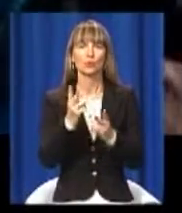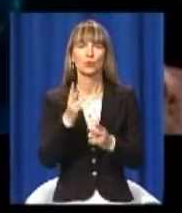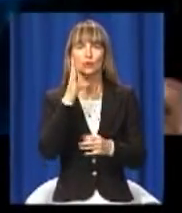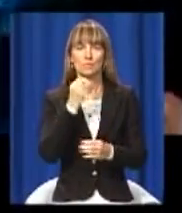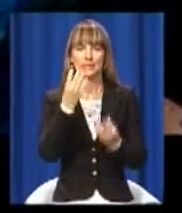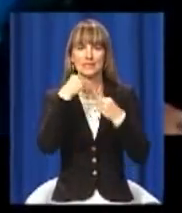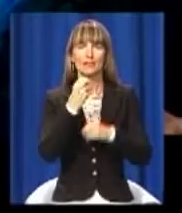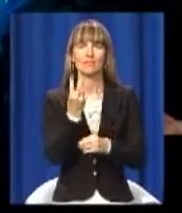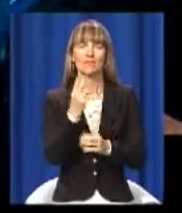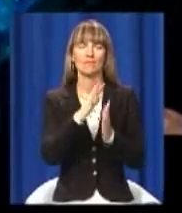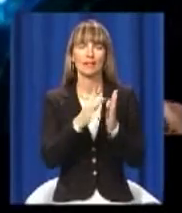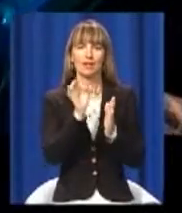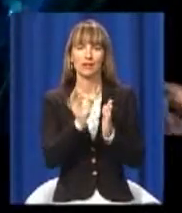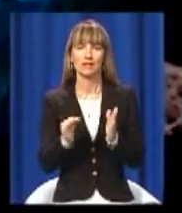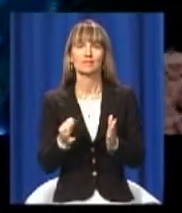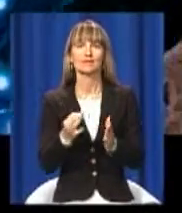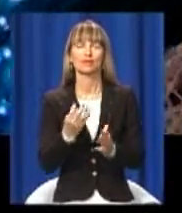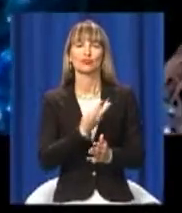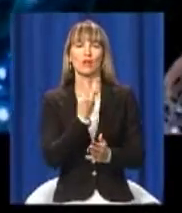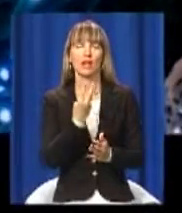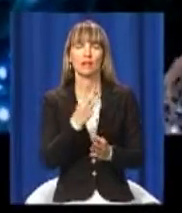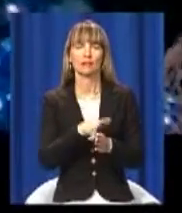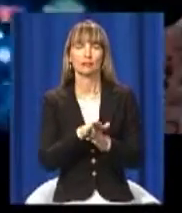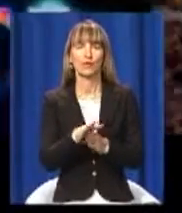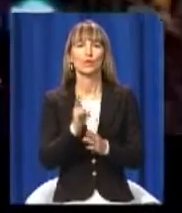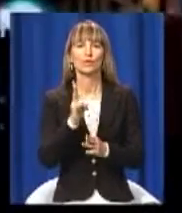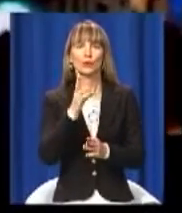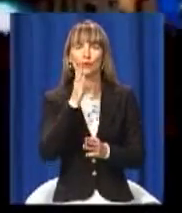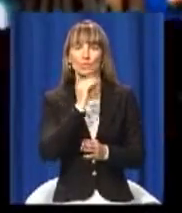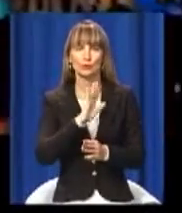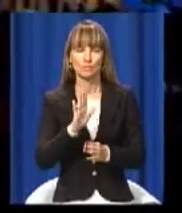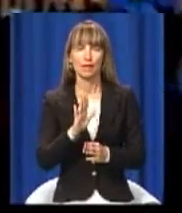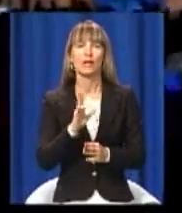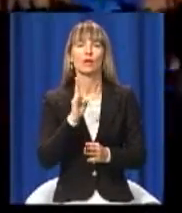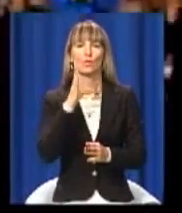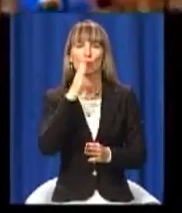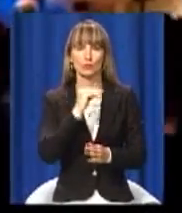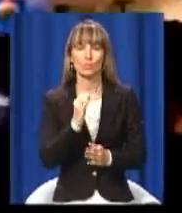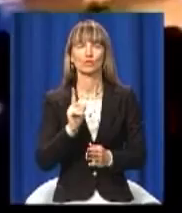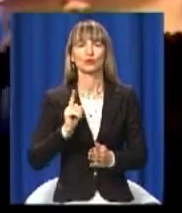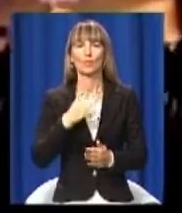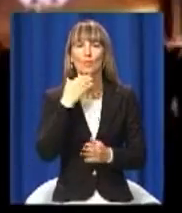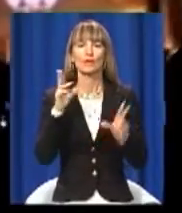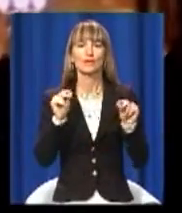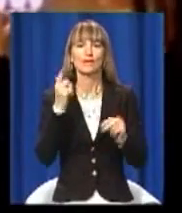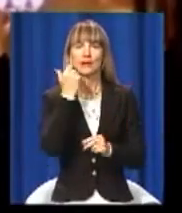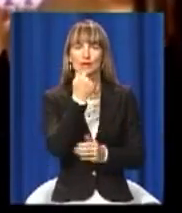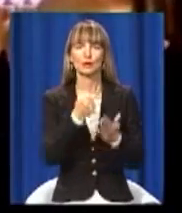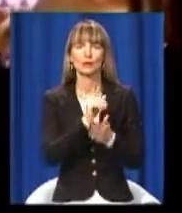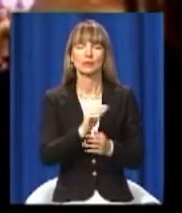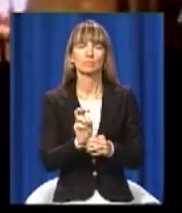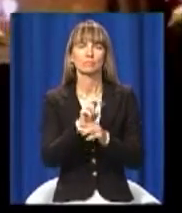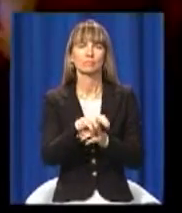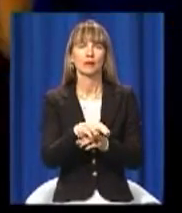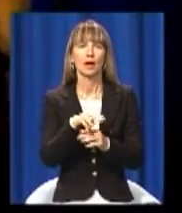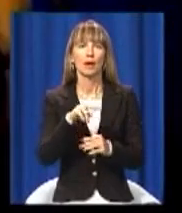12 виноградин і загадати бажання. Того, хто встигне це зробити, у Новому році чекає багато щастя. В Іспанії до дітей вночі приходить